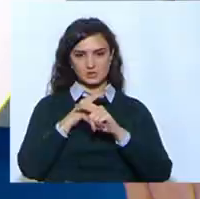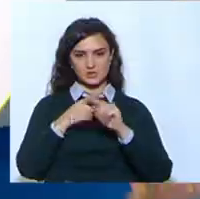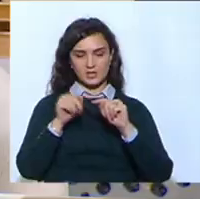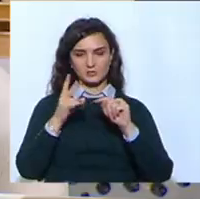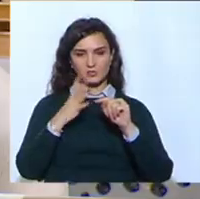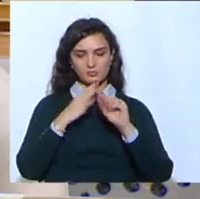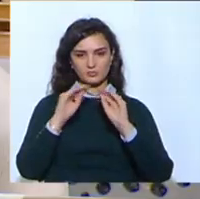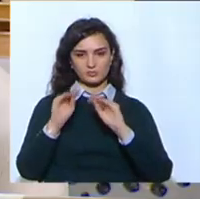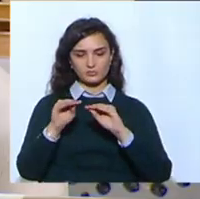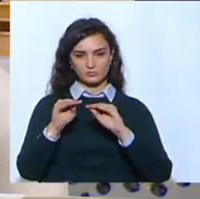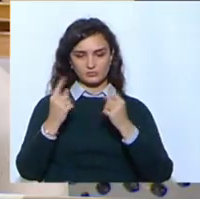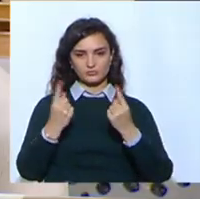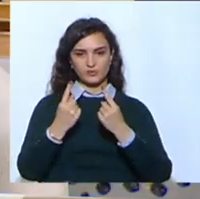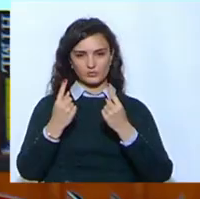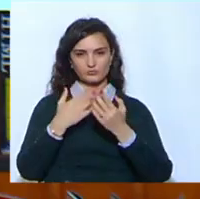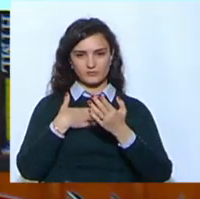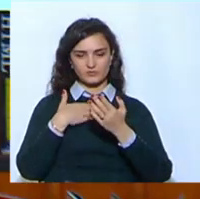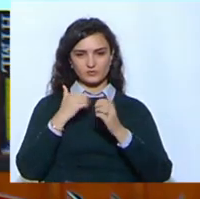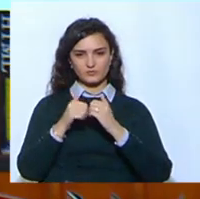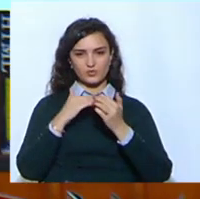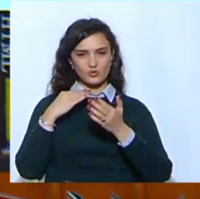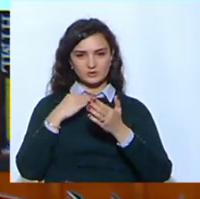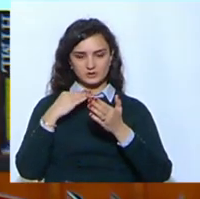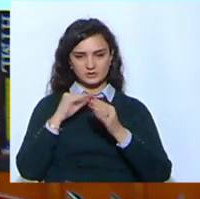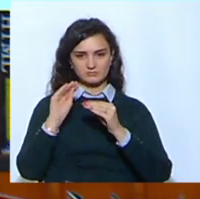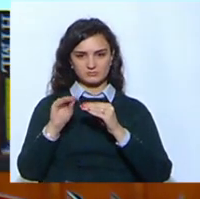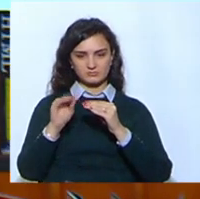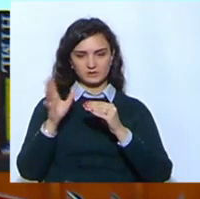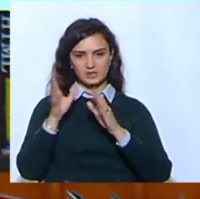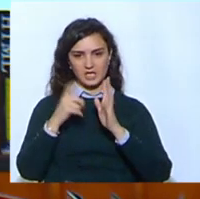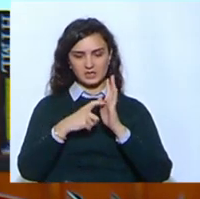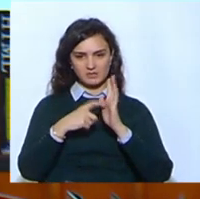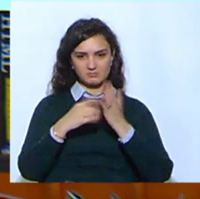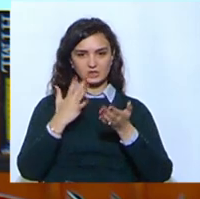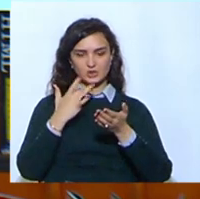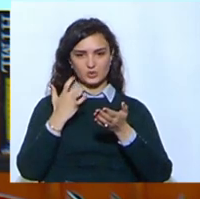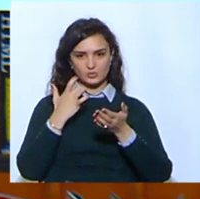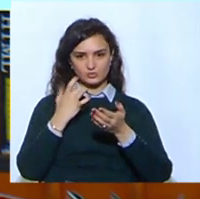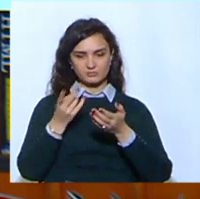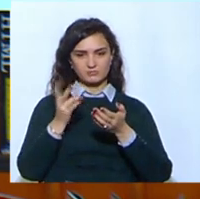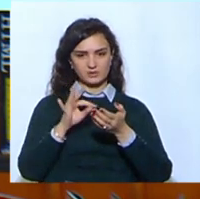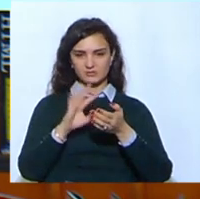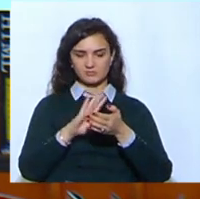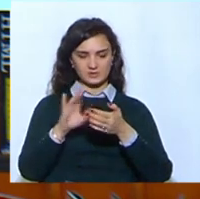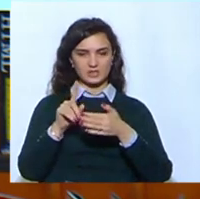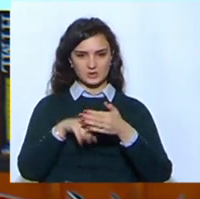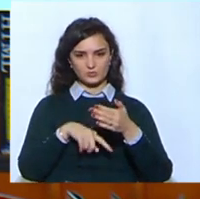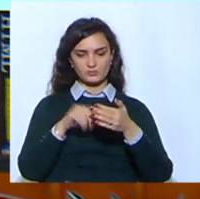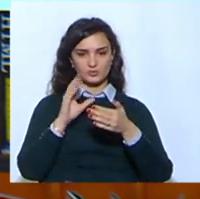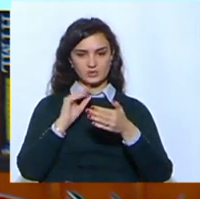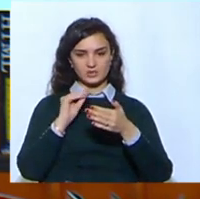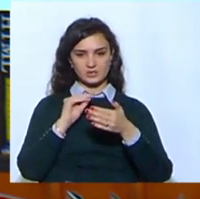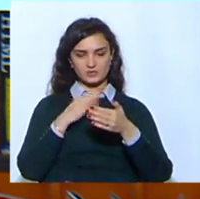უნდა ყოფილიყო ჩეული ჩვენთვის ხორცის ნაჭერი, ქათამი, ნიგოზი, მაგრამ გარწმუნებთ,